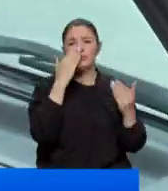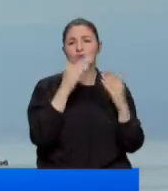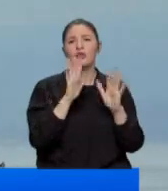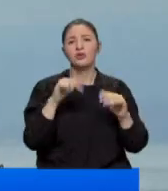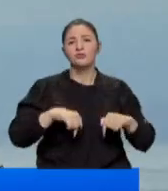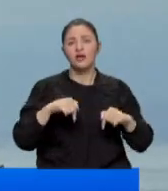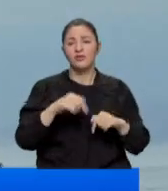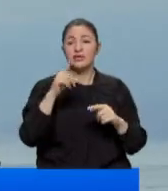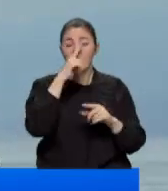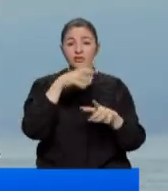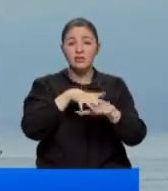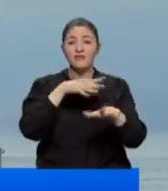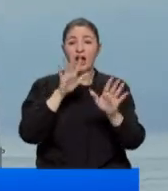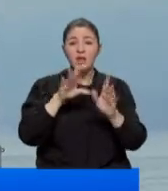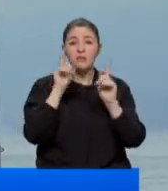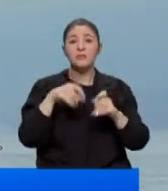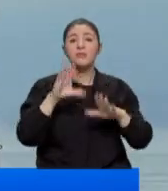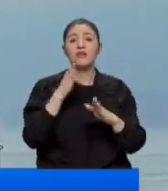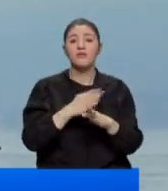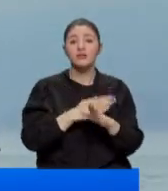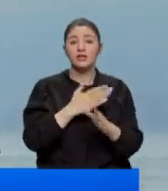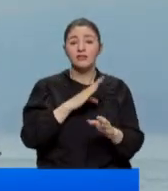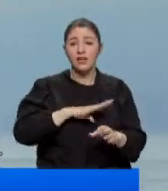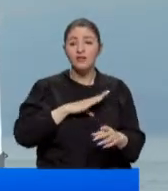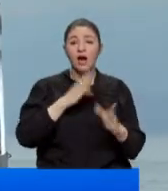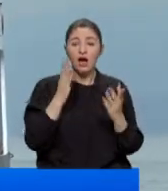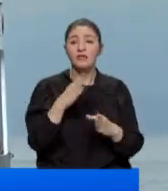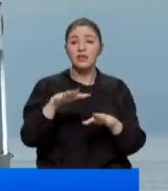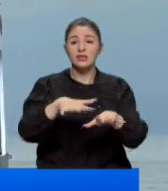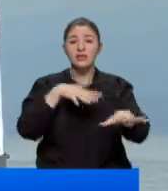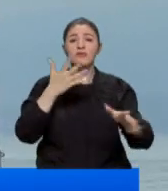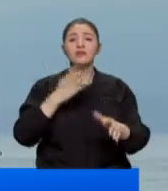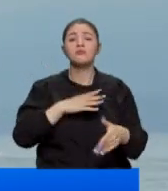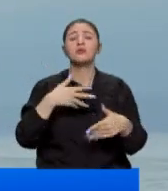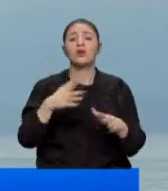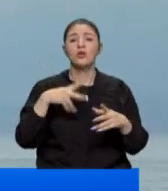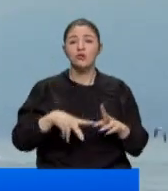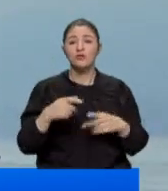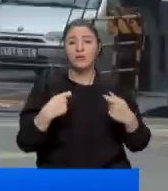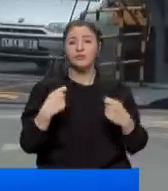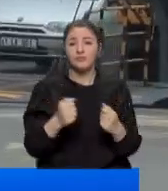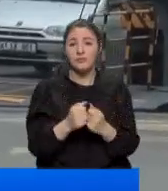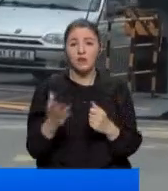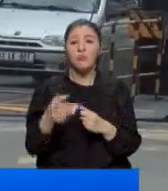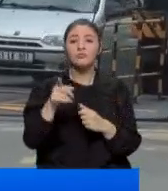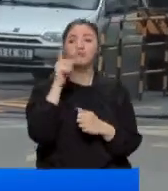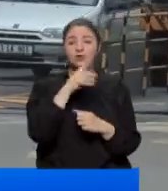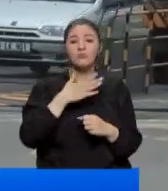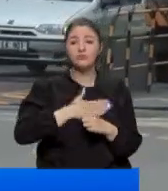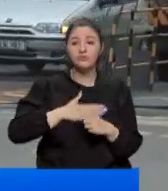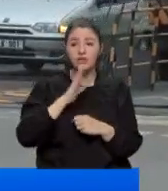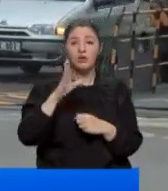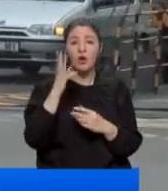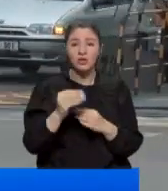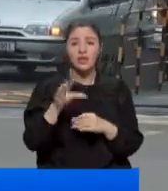anda. Sadece trafikte kalır mıyım değil vatandaşın derdi. Hatta trafik dert bile değil yol maliyetinin yanında. Bu yüzden Bursa'ya